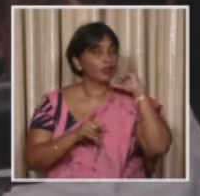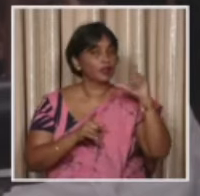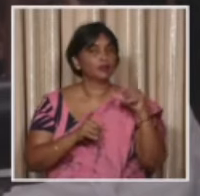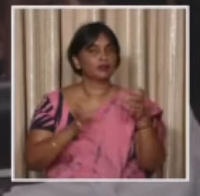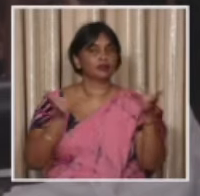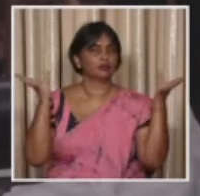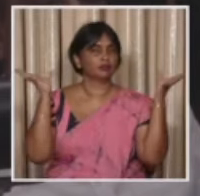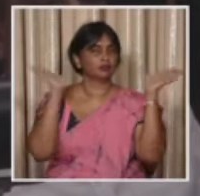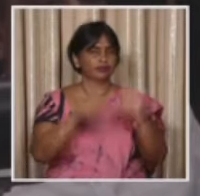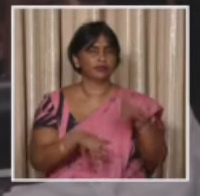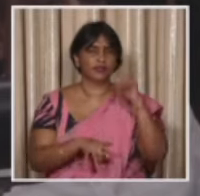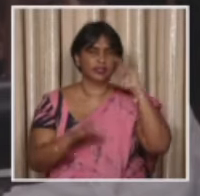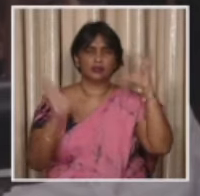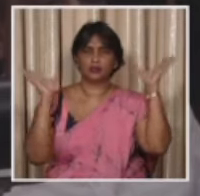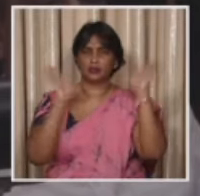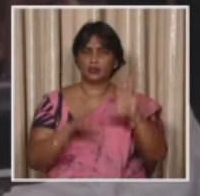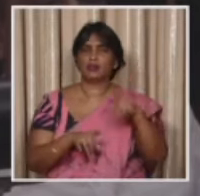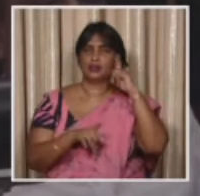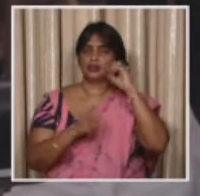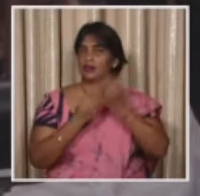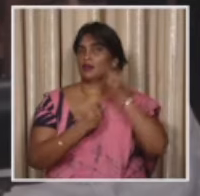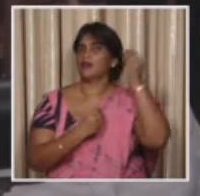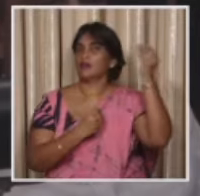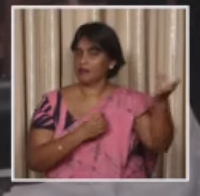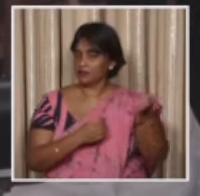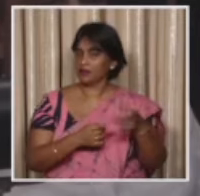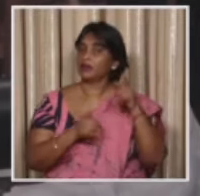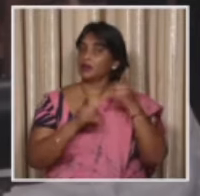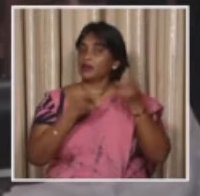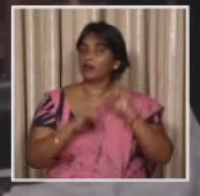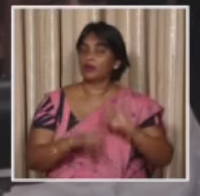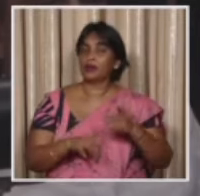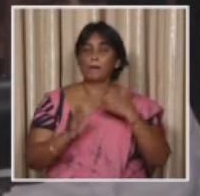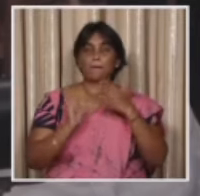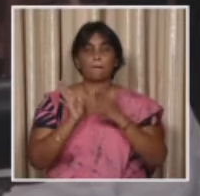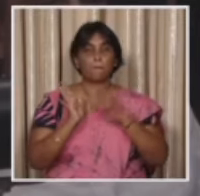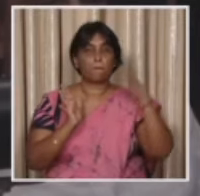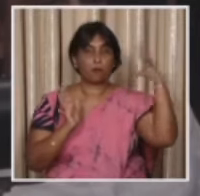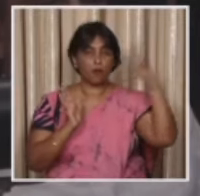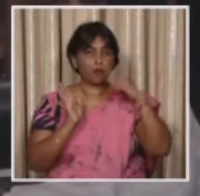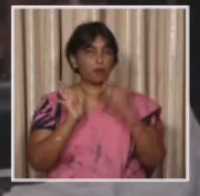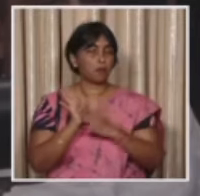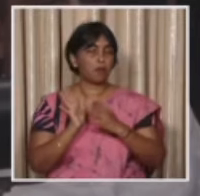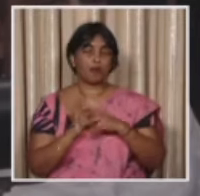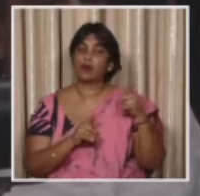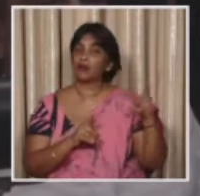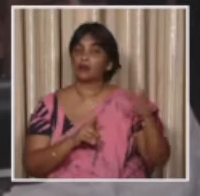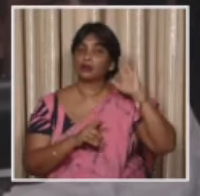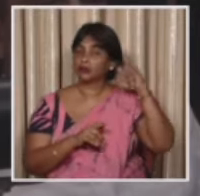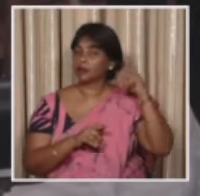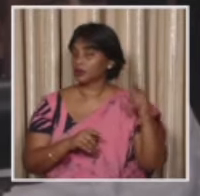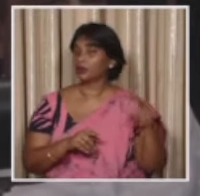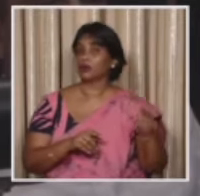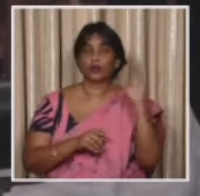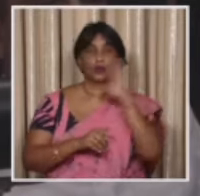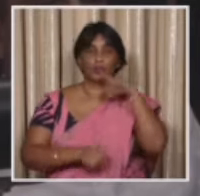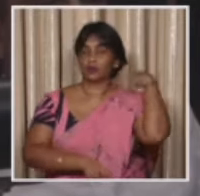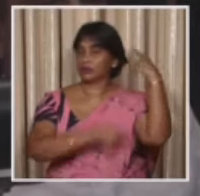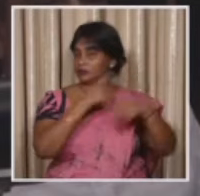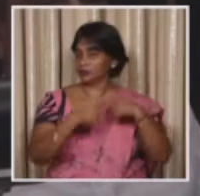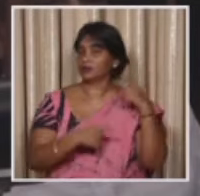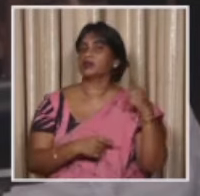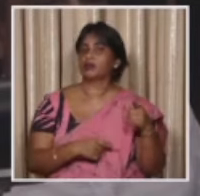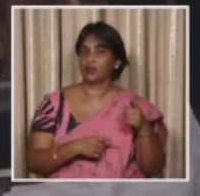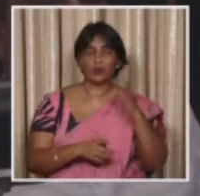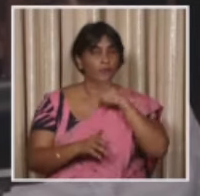කොලනියක් වෙයි මේ ප්‍රදේශේ. දැන් චීනයට ඒක බාර දෙයි. ඊළඟට අපිට බලමු මන්නාරමේ තියෙන විශේෂයෙන්ම හුලම් බලාගාර.